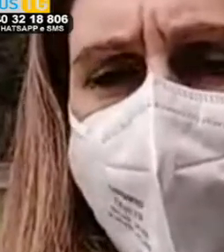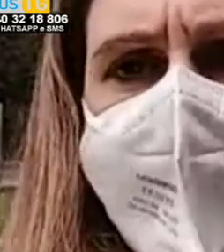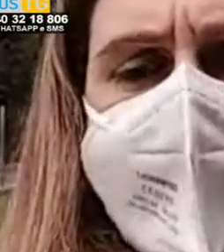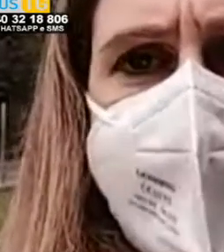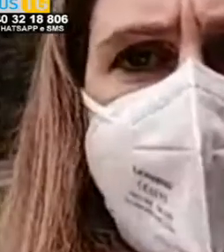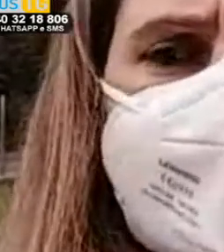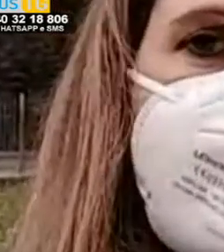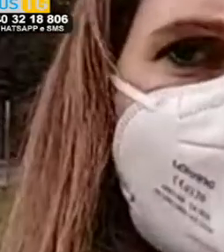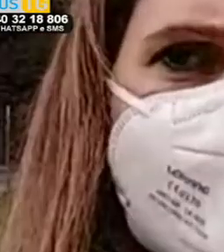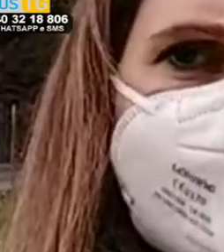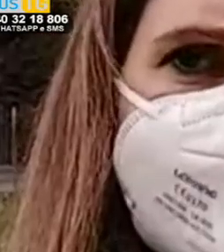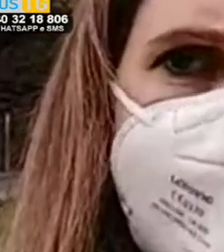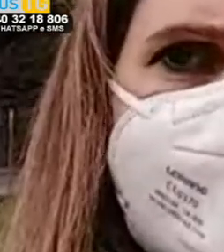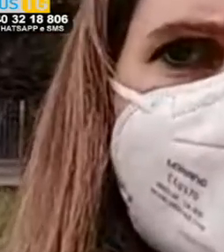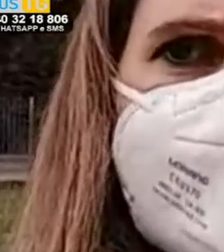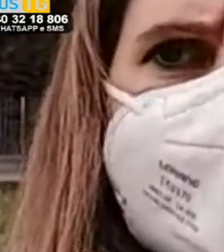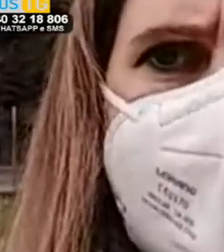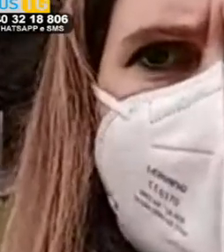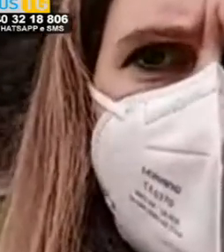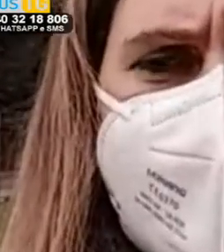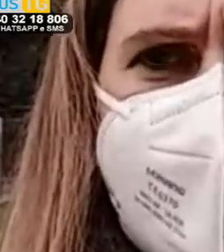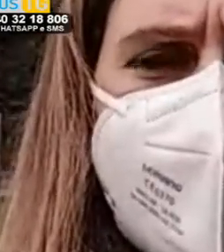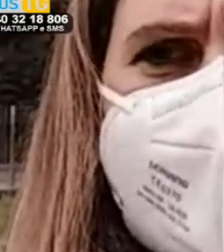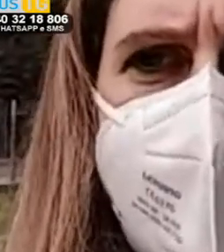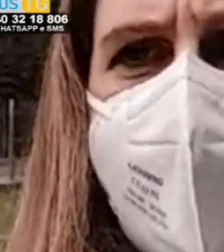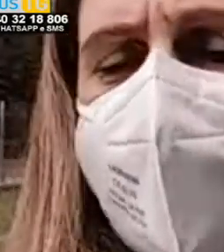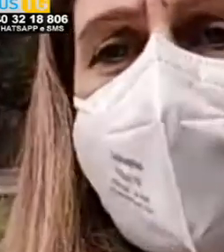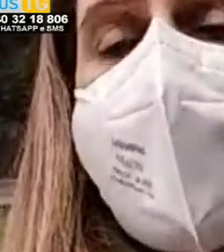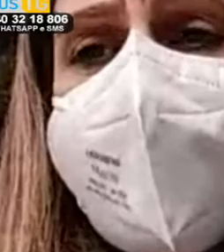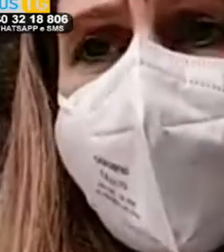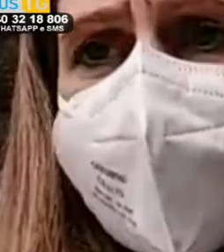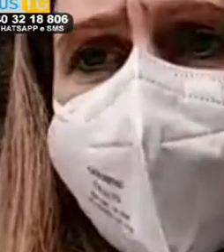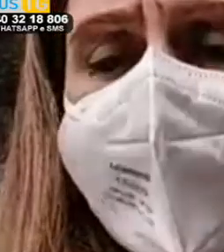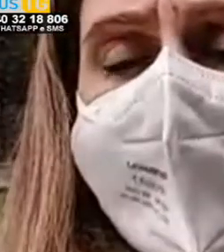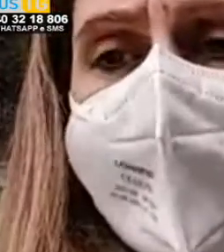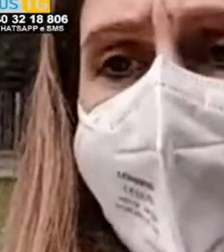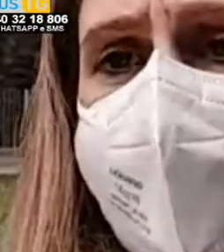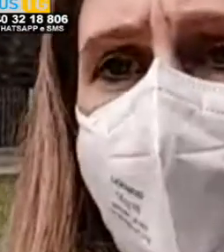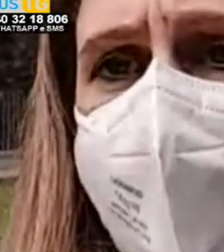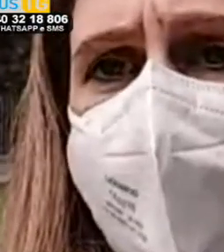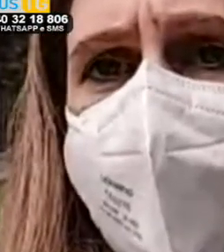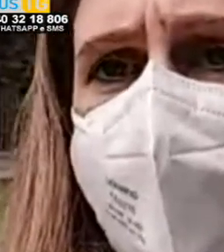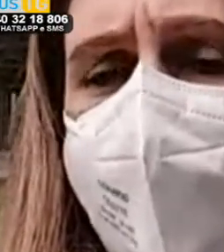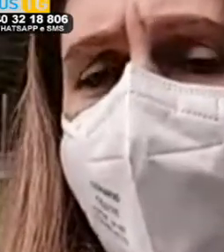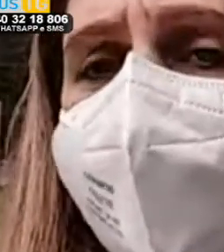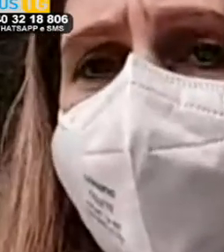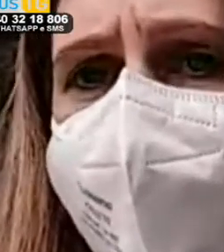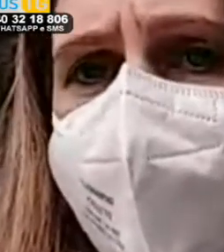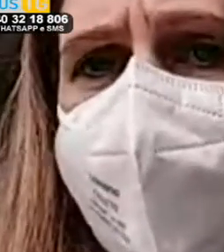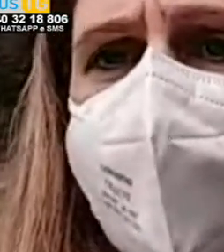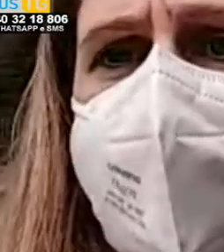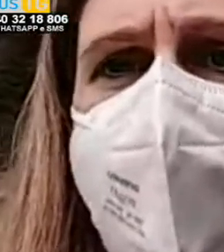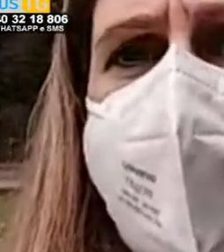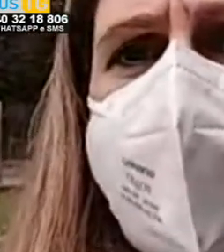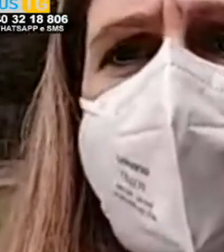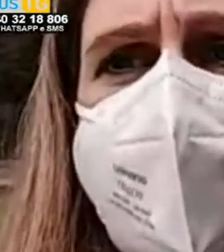questione delle persone anziane o dei disabili in 104 che sono allettati, e anche qui dovrebbe partire dal